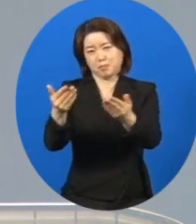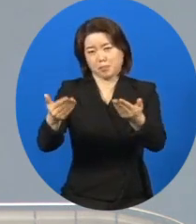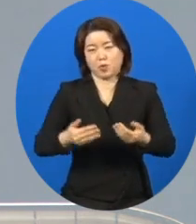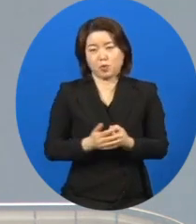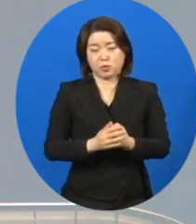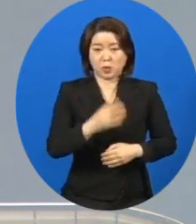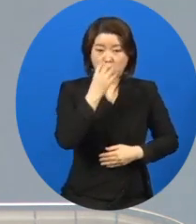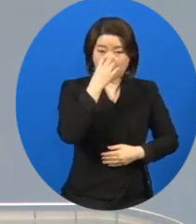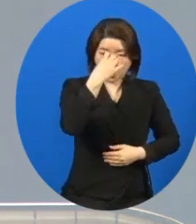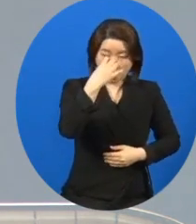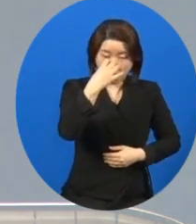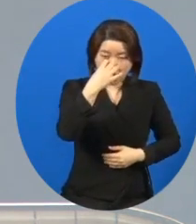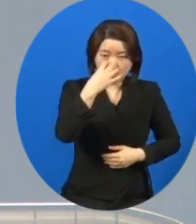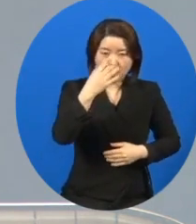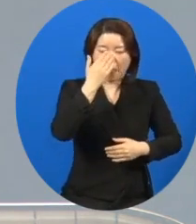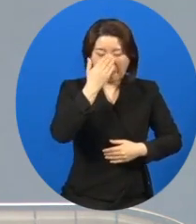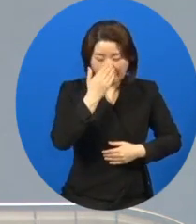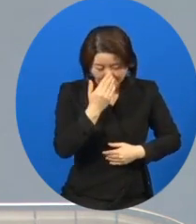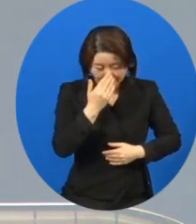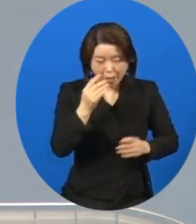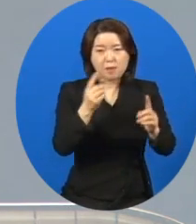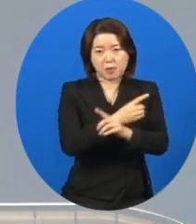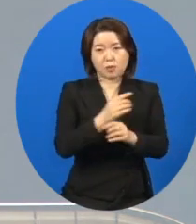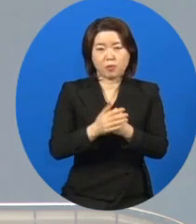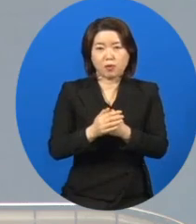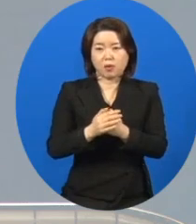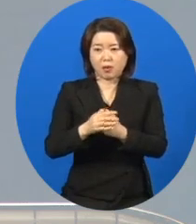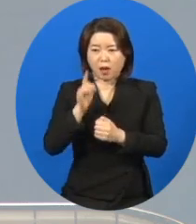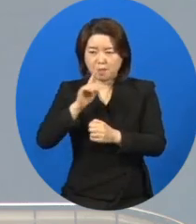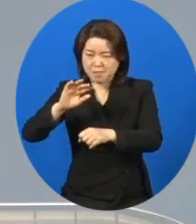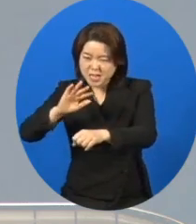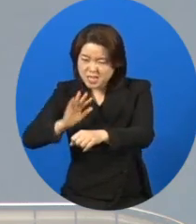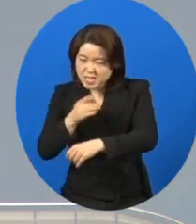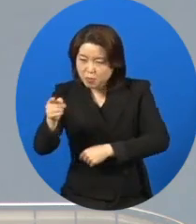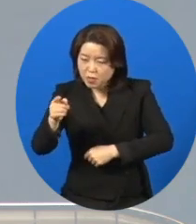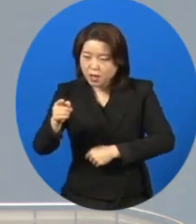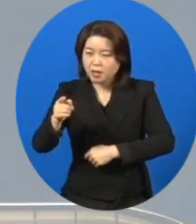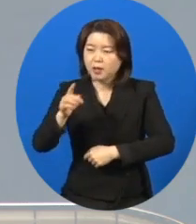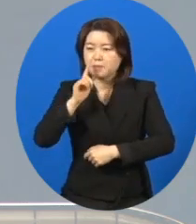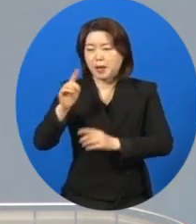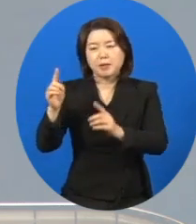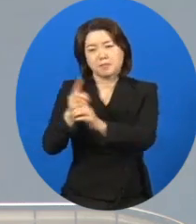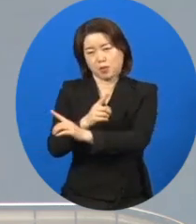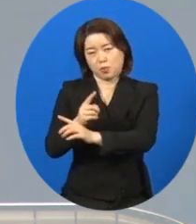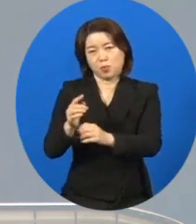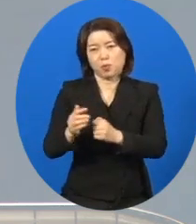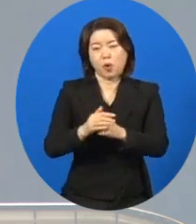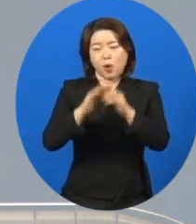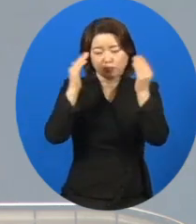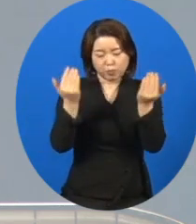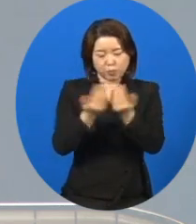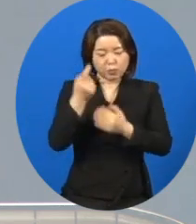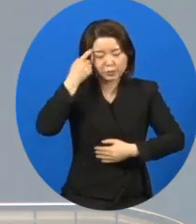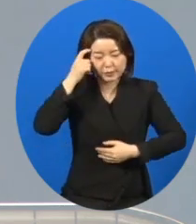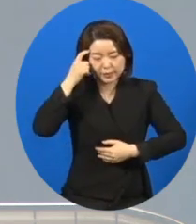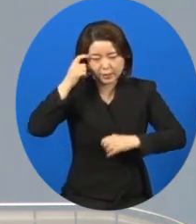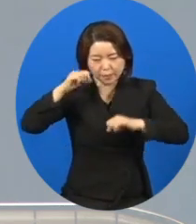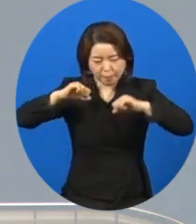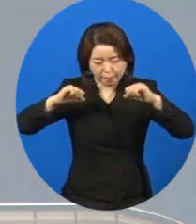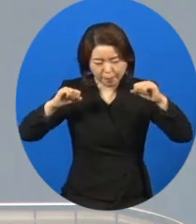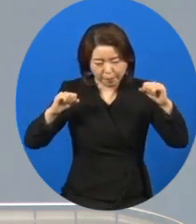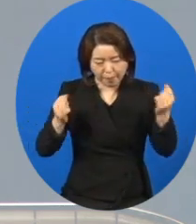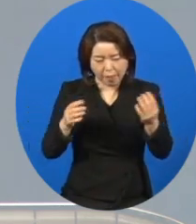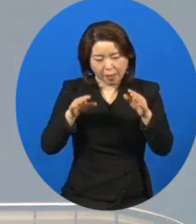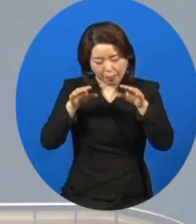교만했던 사람도 꺾어지고 궤변하는 사람도 다 꺾어지고 모든 생각이 주님께 복종되는 역사가